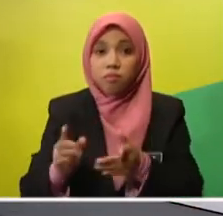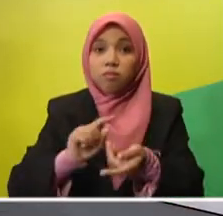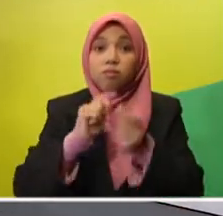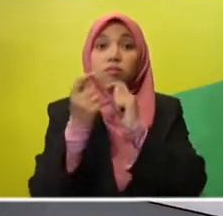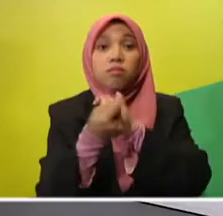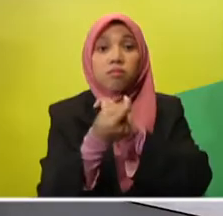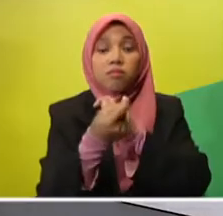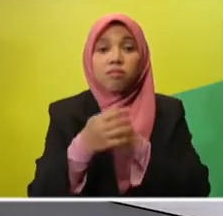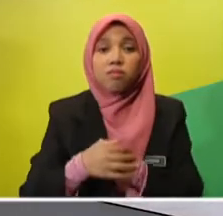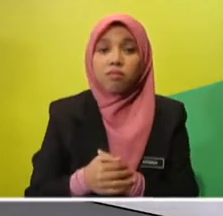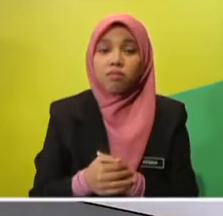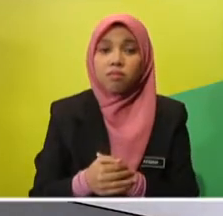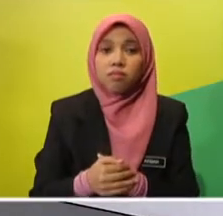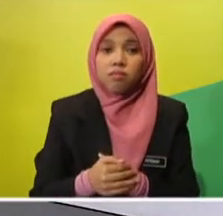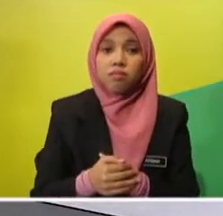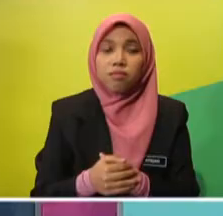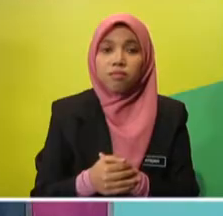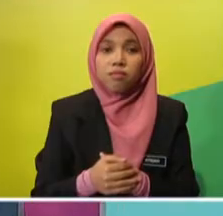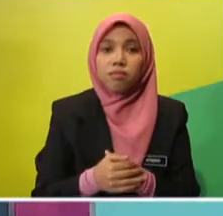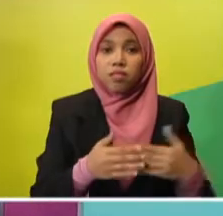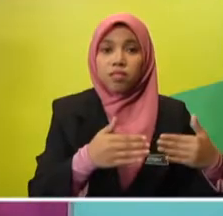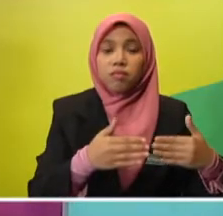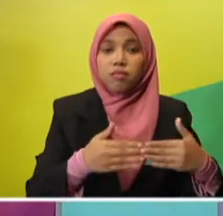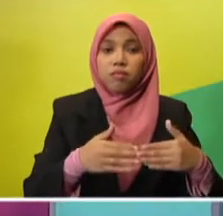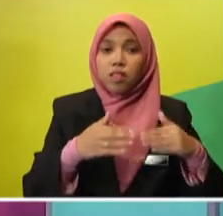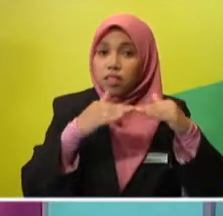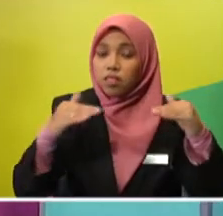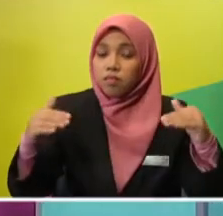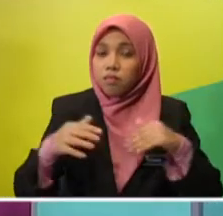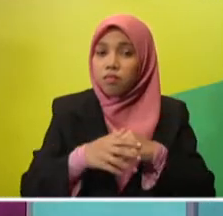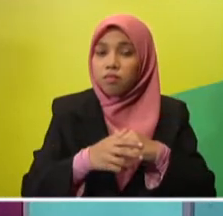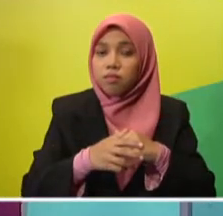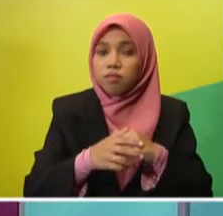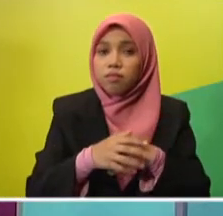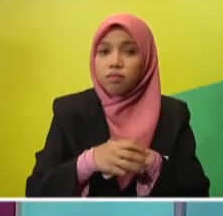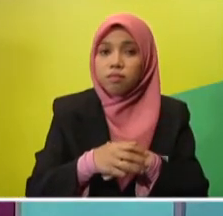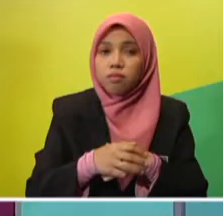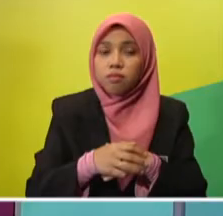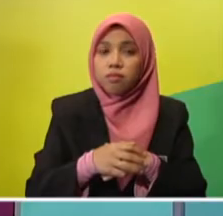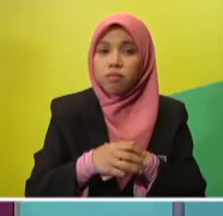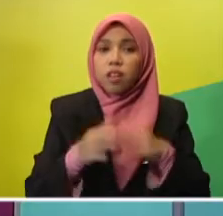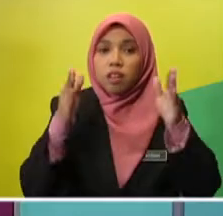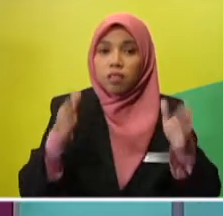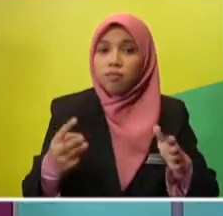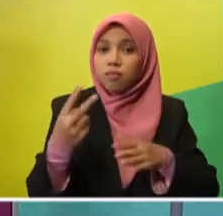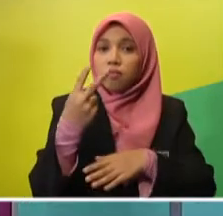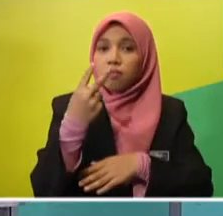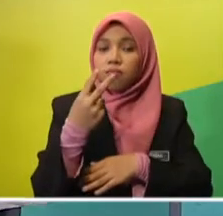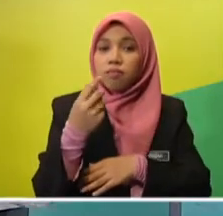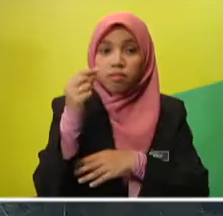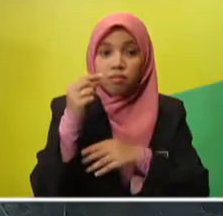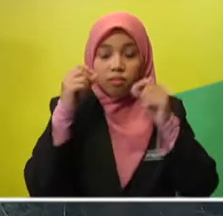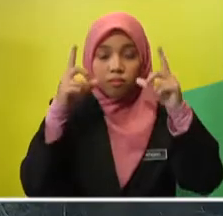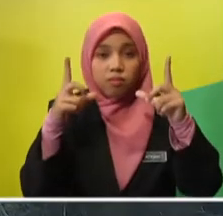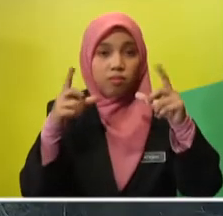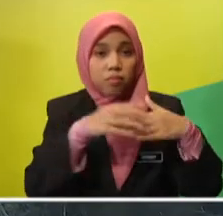Selari. Okey, apabila lorong sempit dah tamat, pemandu celik akan isyaratkan gerakkan tangan. Okey, kemudian klien kembali